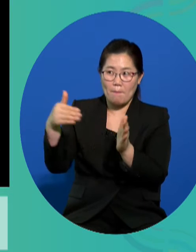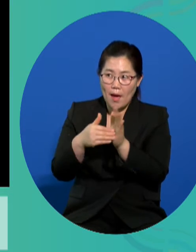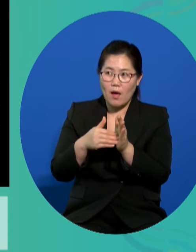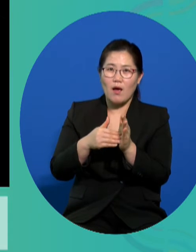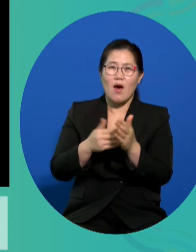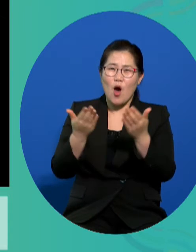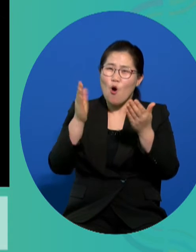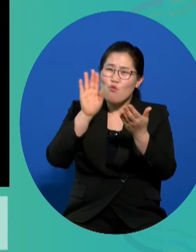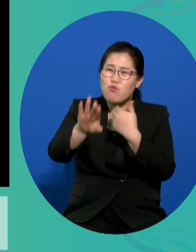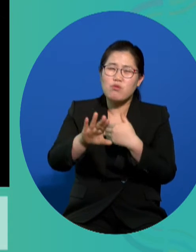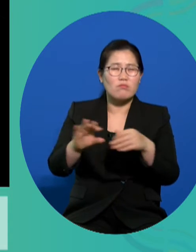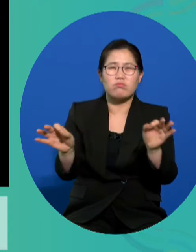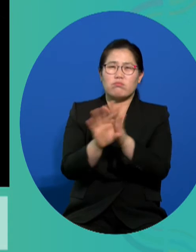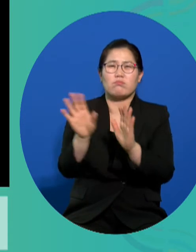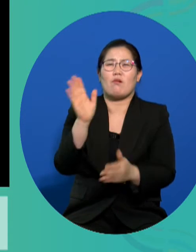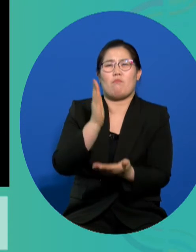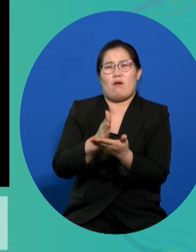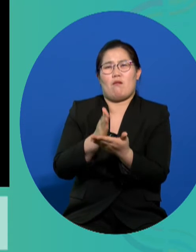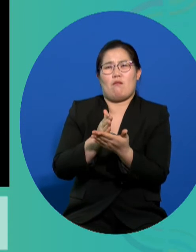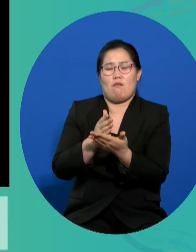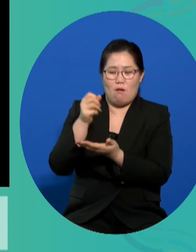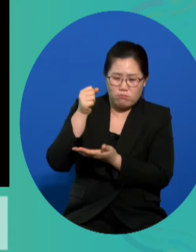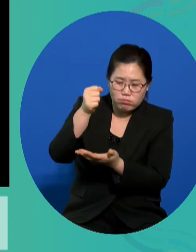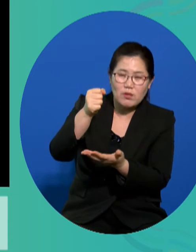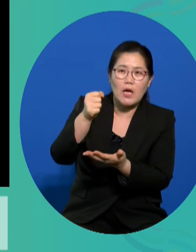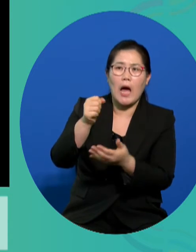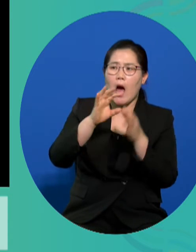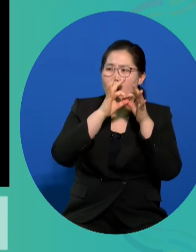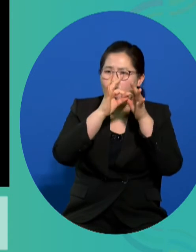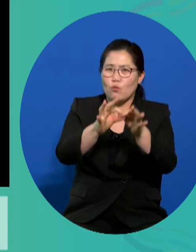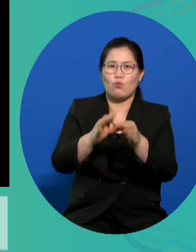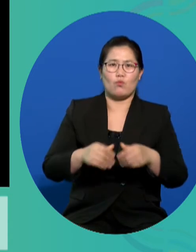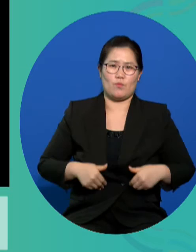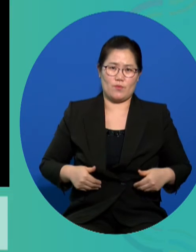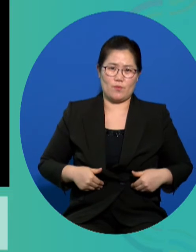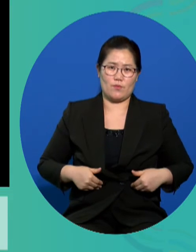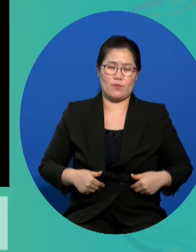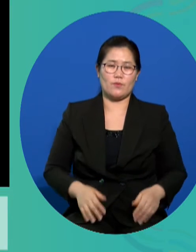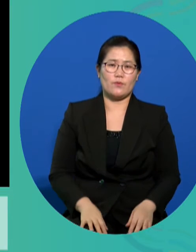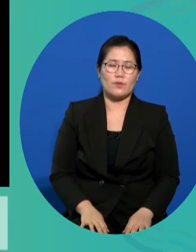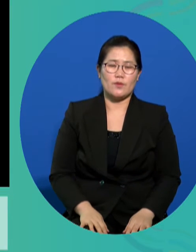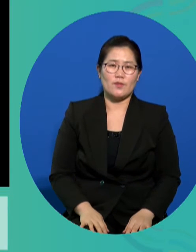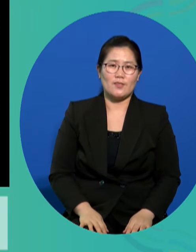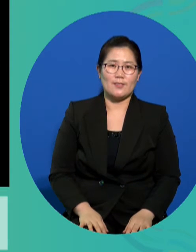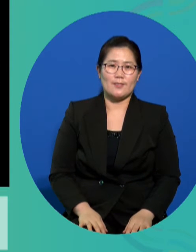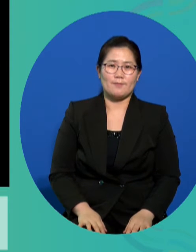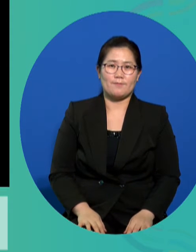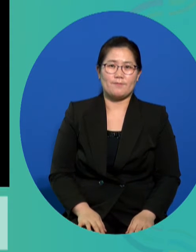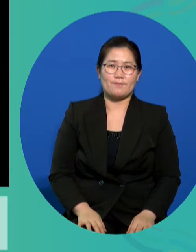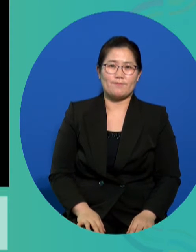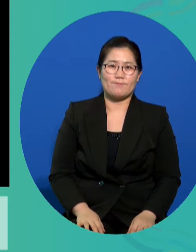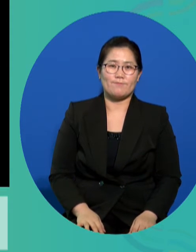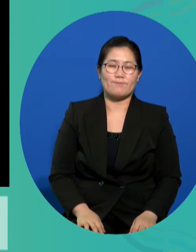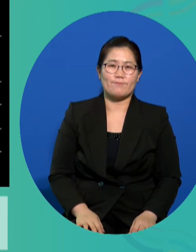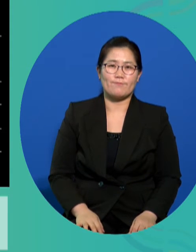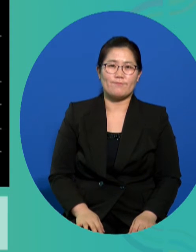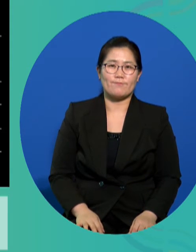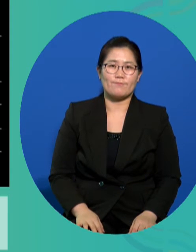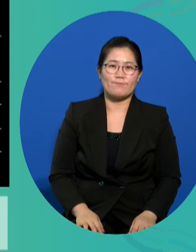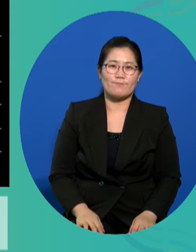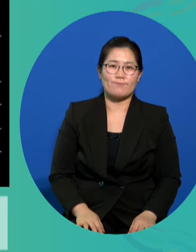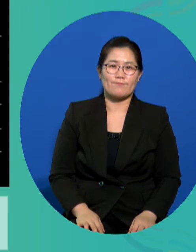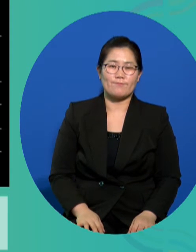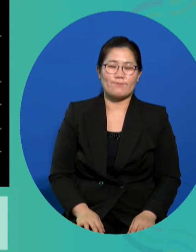이야기는 아닙니다. 제가 이제 조금 이따가 보여드리면 주요 부분만 말씀을 드리겠습니다. 5가지 측면에서.